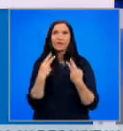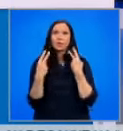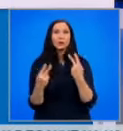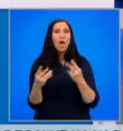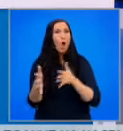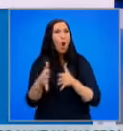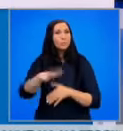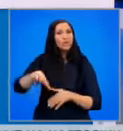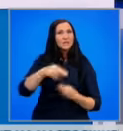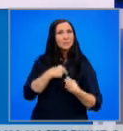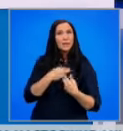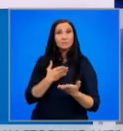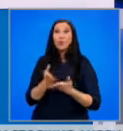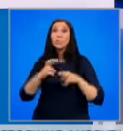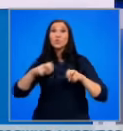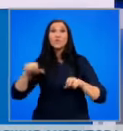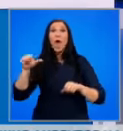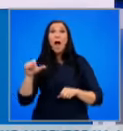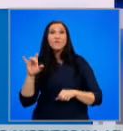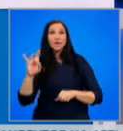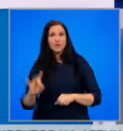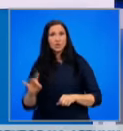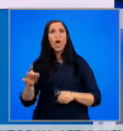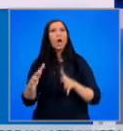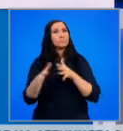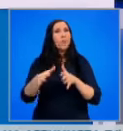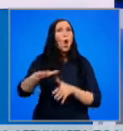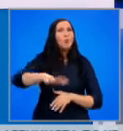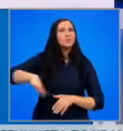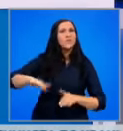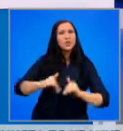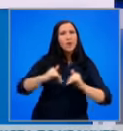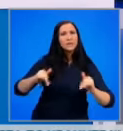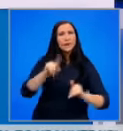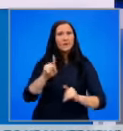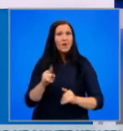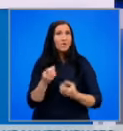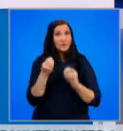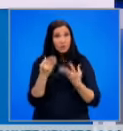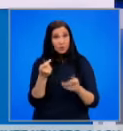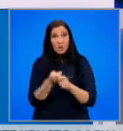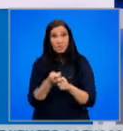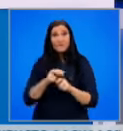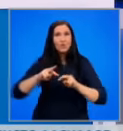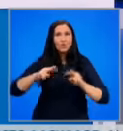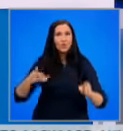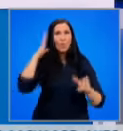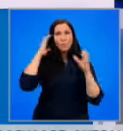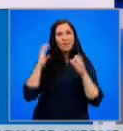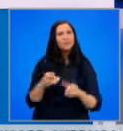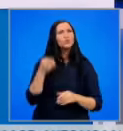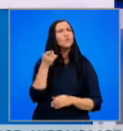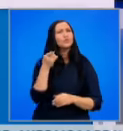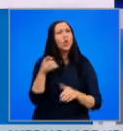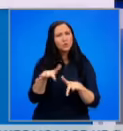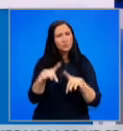нагласи? Според проучване на Alpha Research, обществото е разделено по въпроса дали е възможно да се състави друго правителство в този